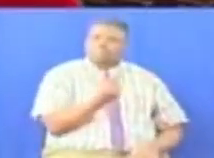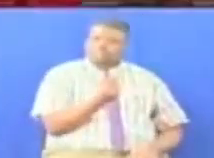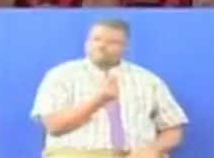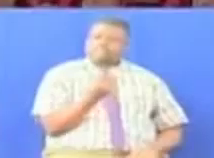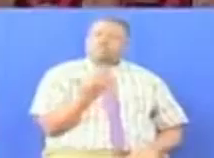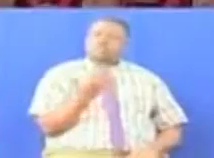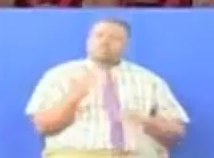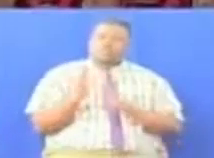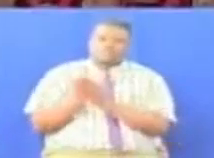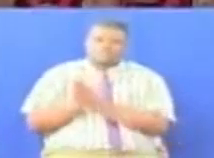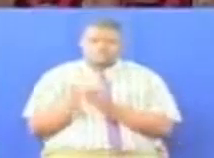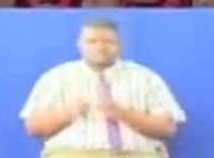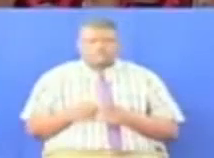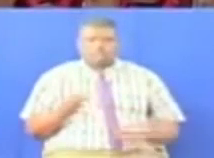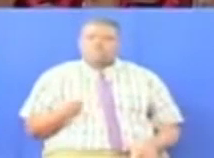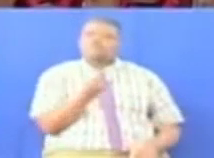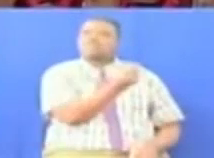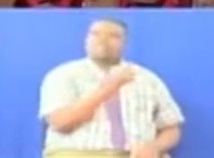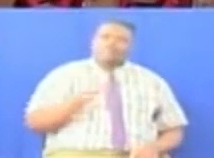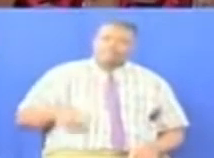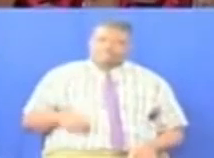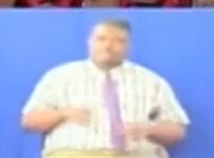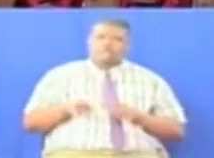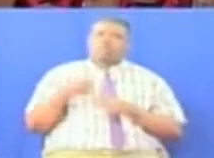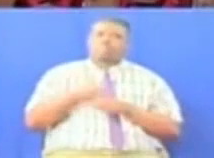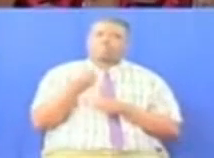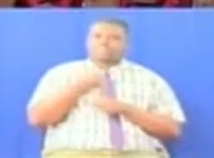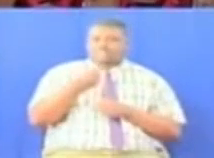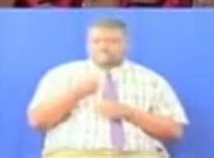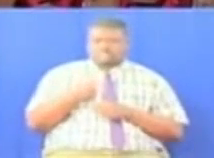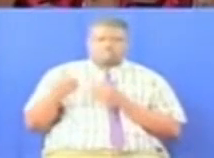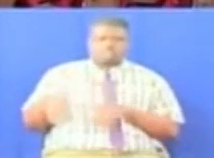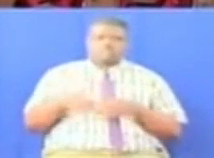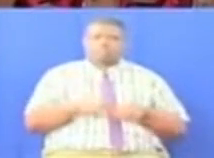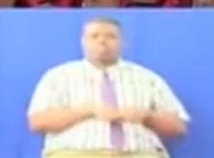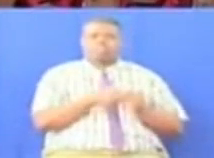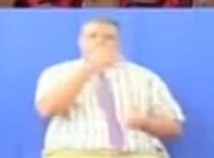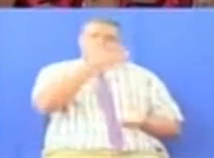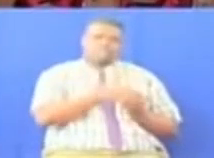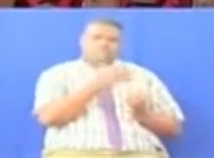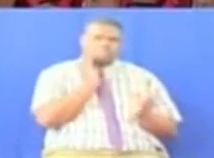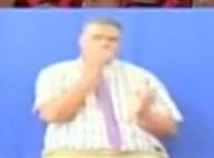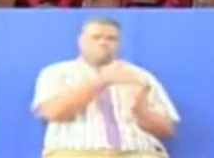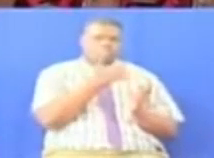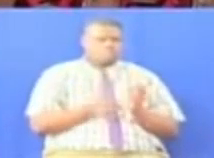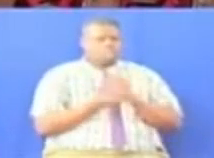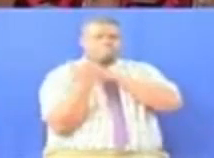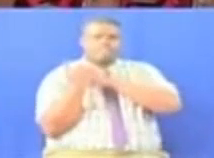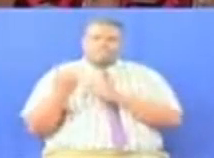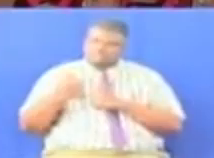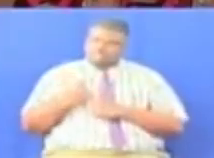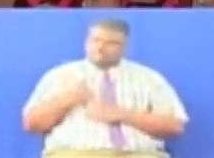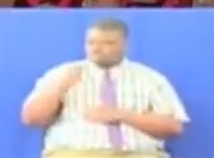katiba. Kuwashtaki maafisa au watumishi wa umma waliohusika na uvunjifu wa haki au katiba unalenga kuhimiza uwajibikaji na uwazi